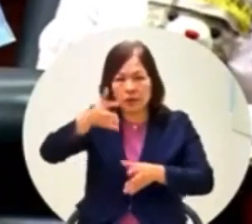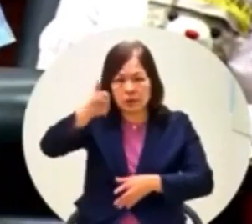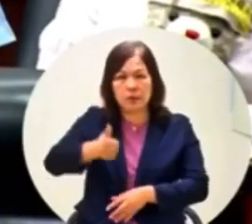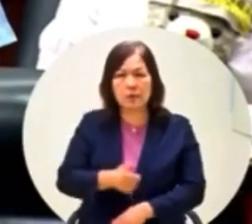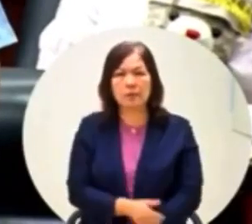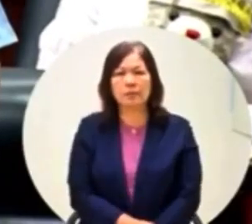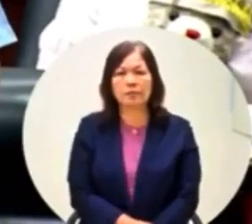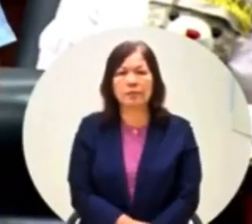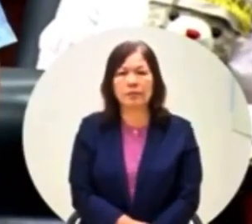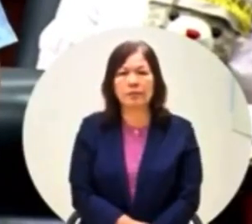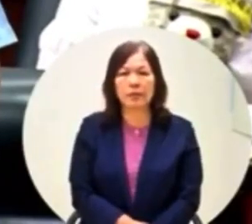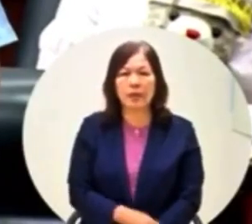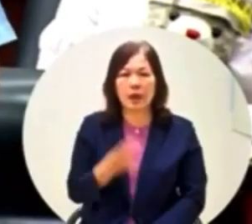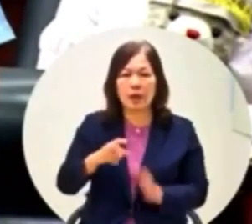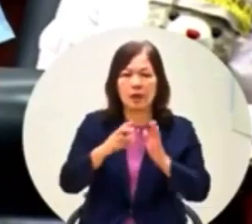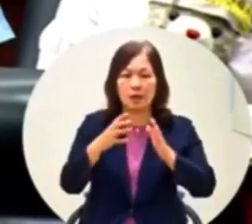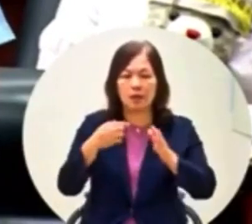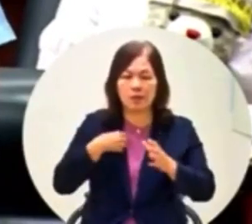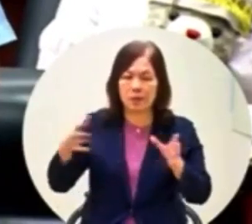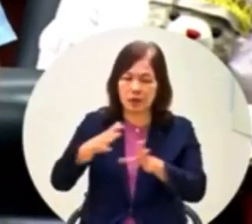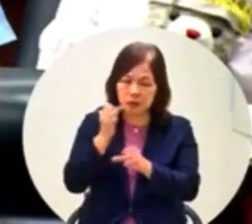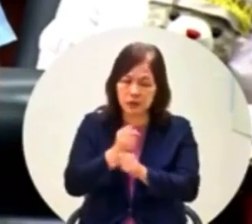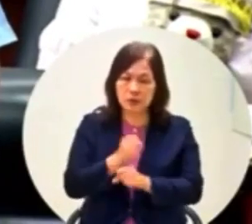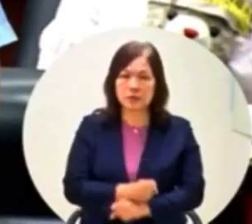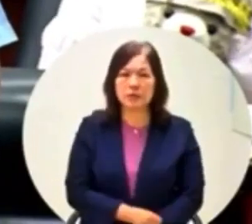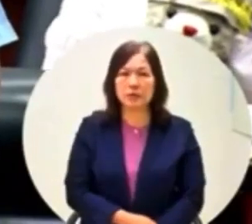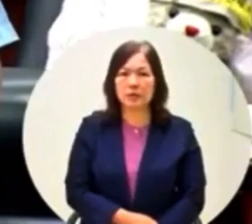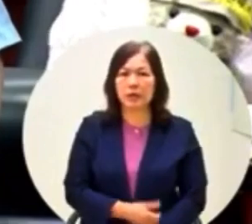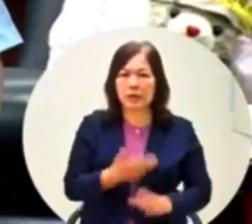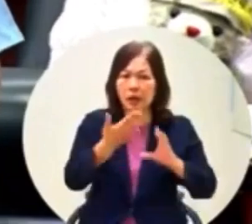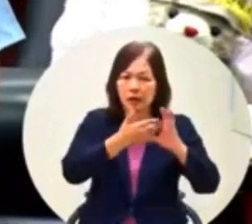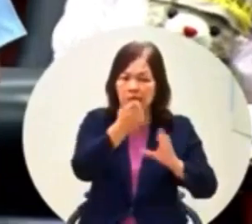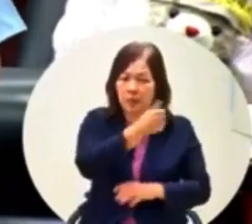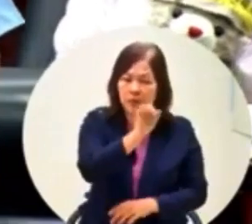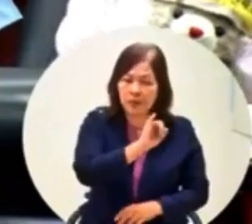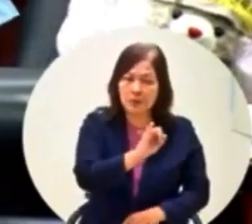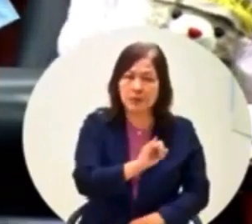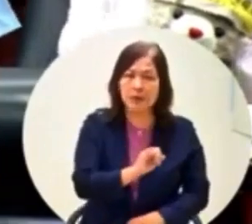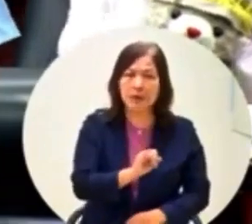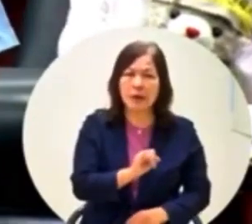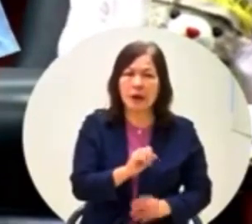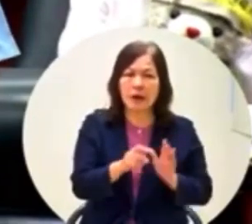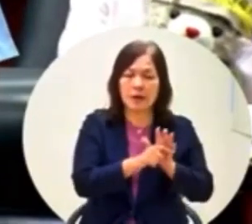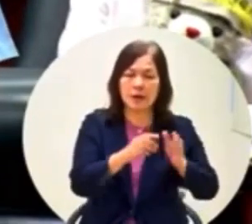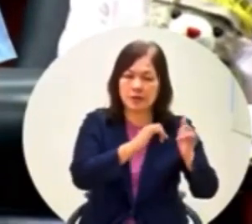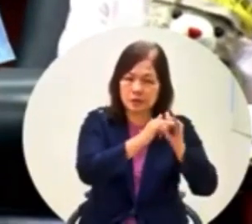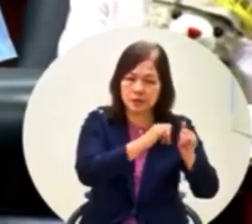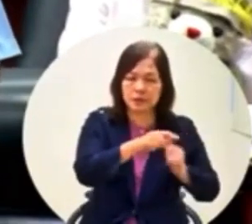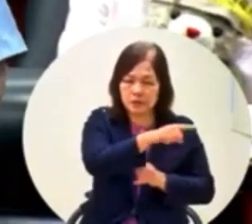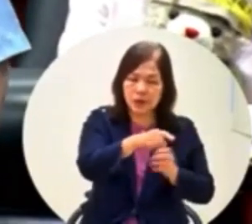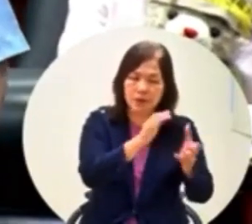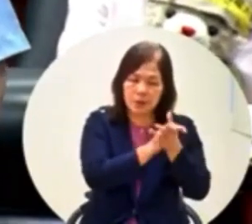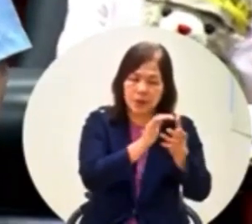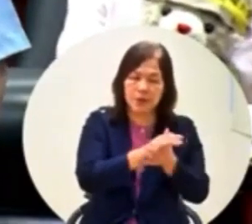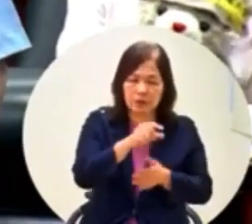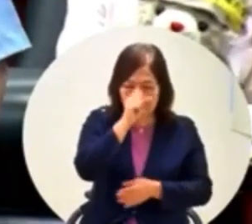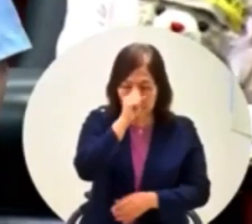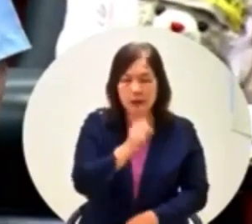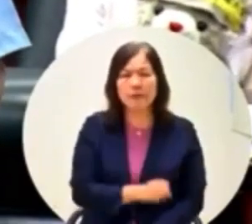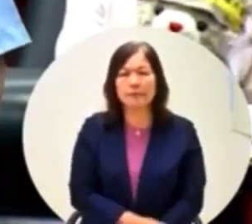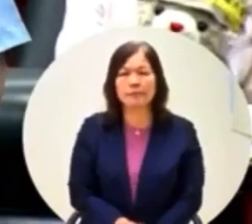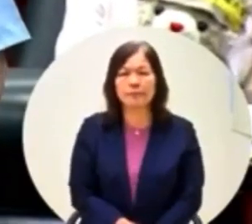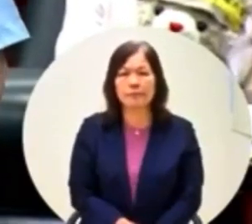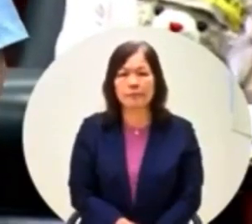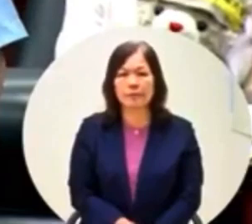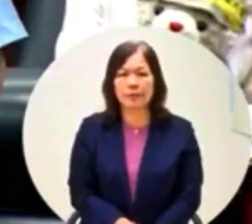及我们议员同仁，还有媒体女士先生以及市民朋友大家好。那有关今天本